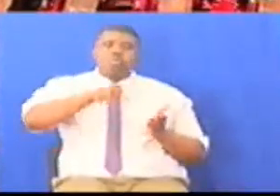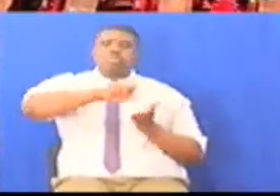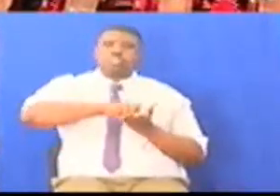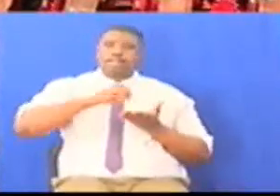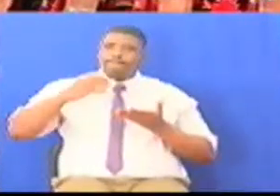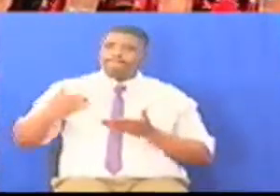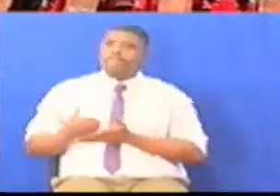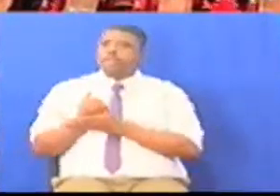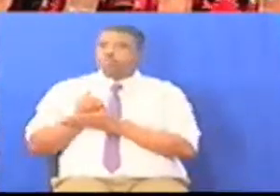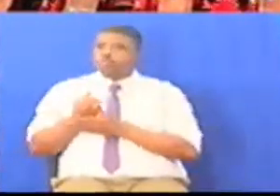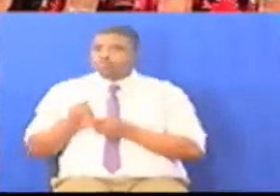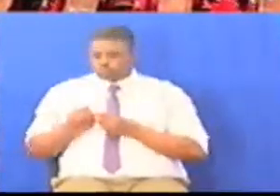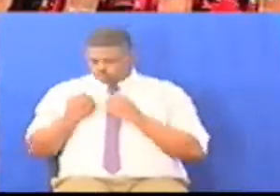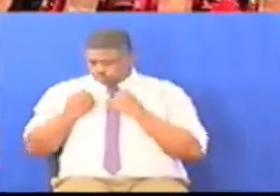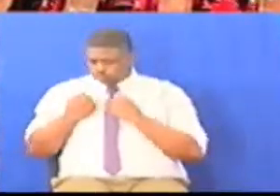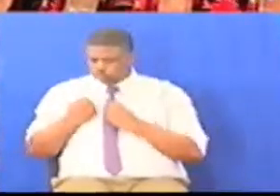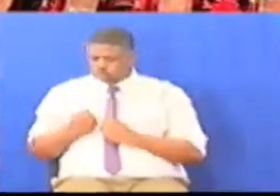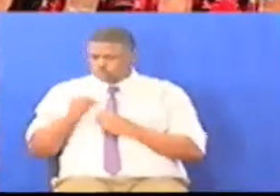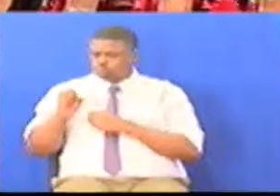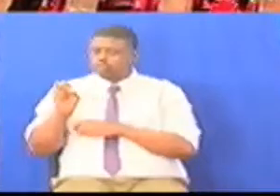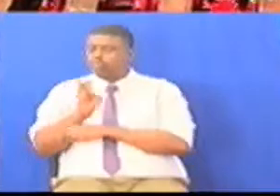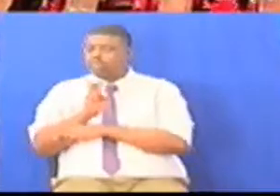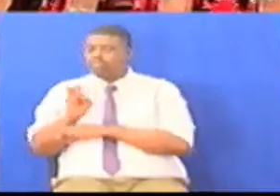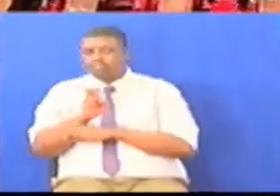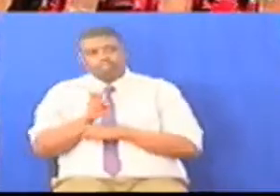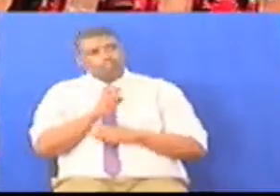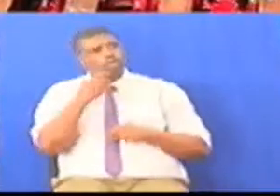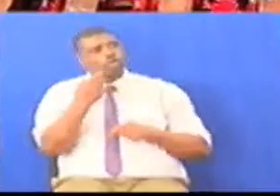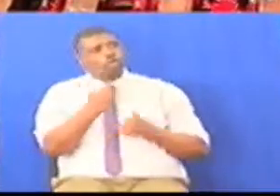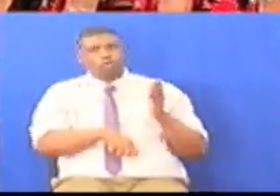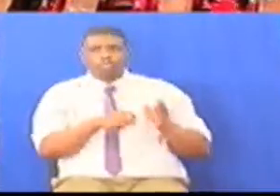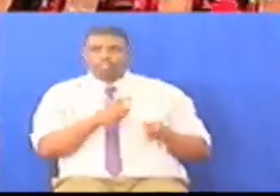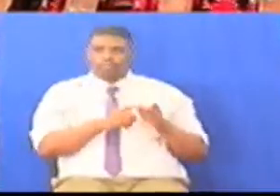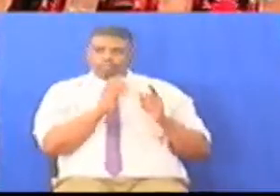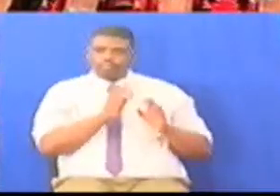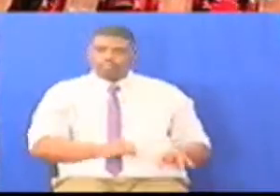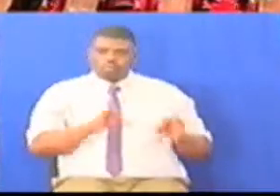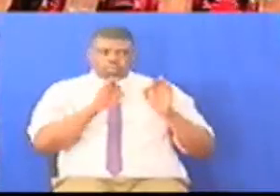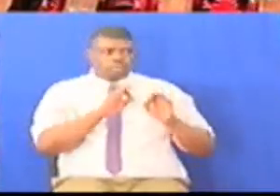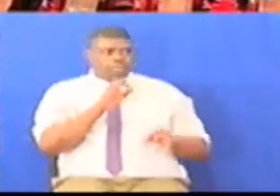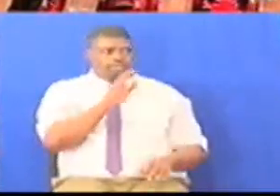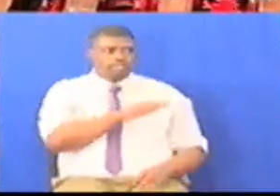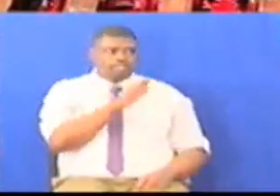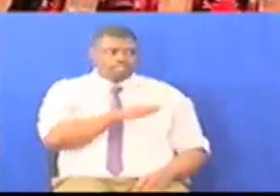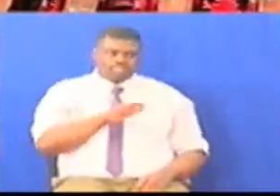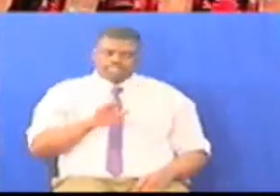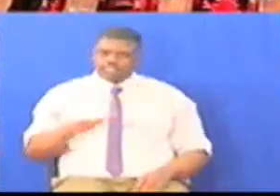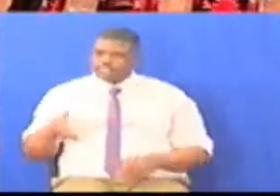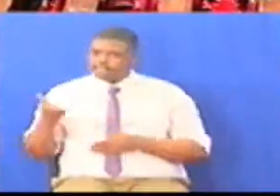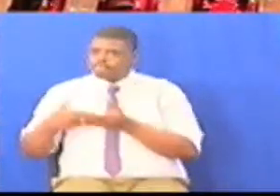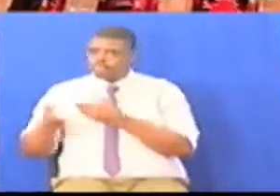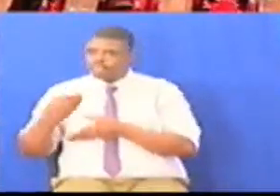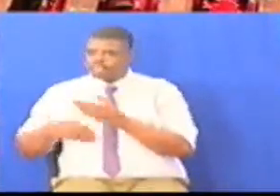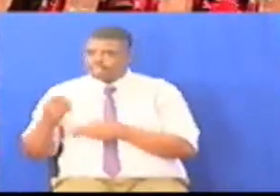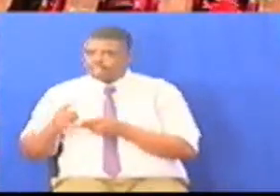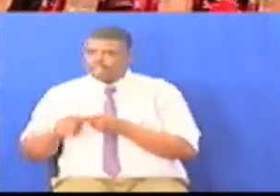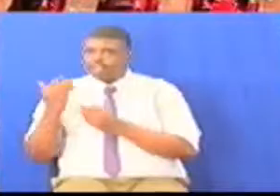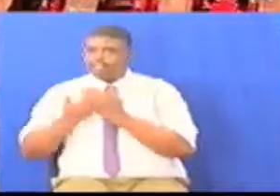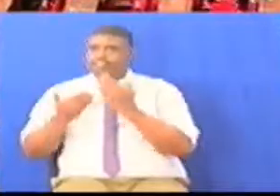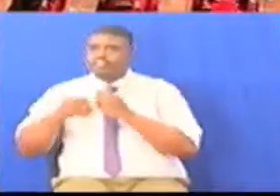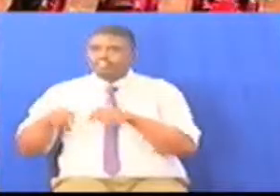mapato, kuimarisha usimamizi wa kodi pamoja na kuboresha mazingira ya ufanyaji biashara